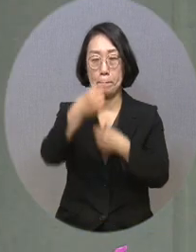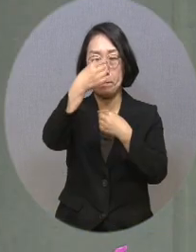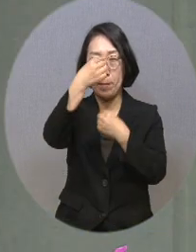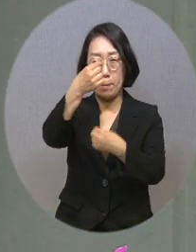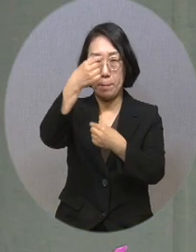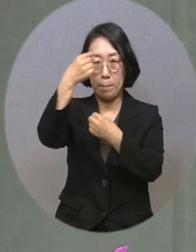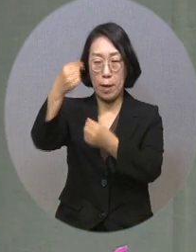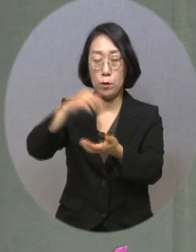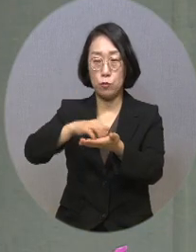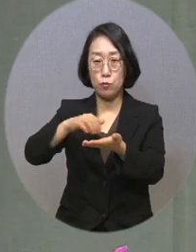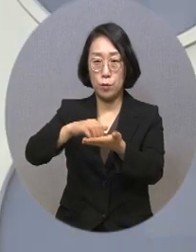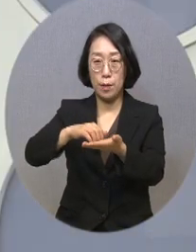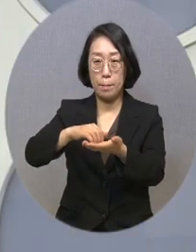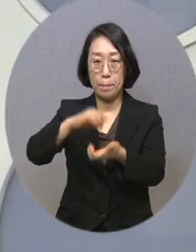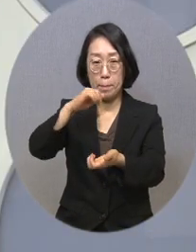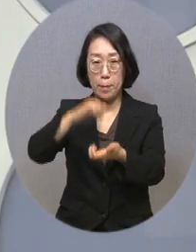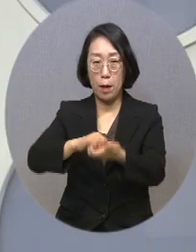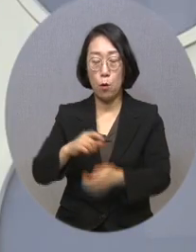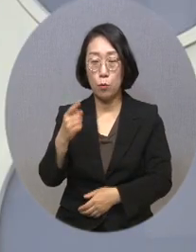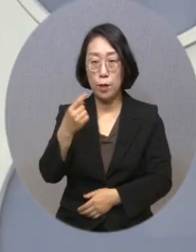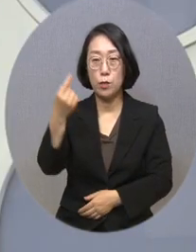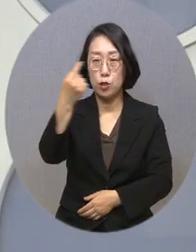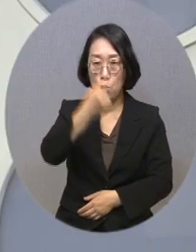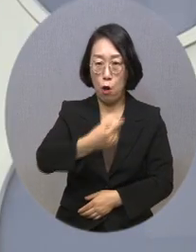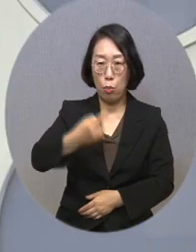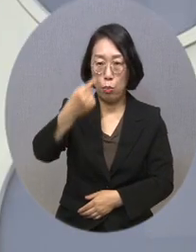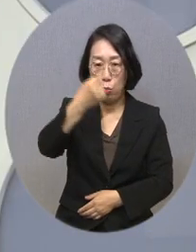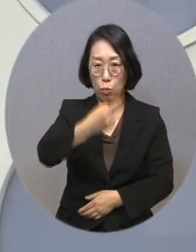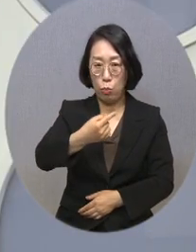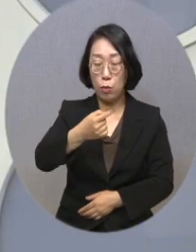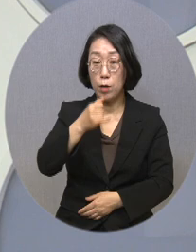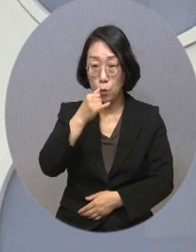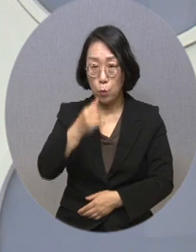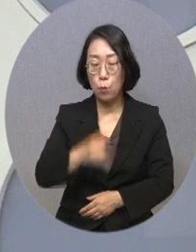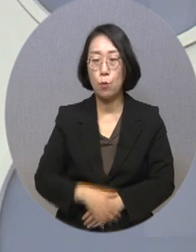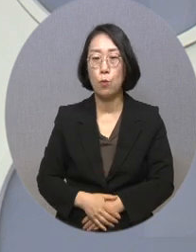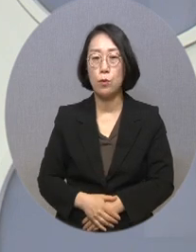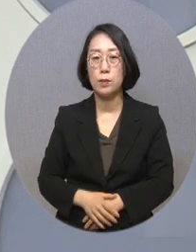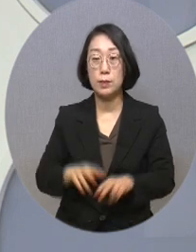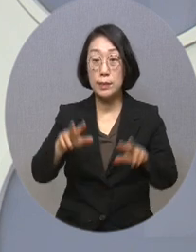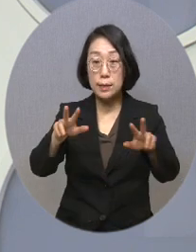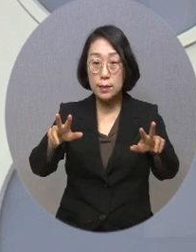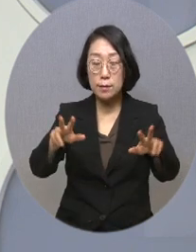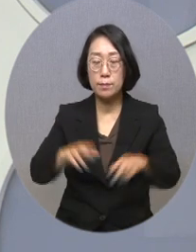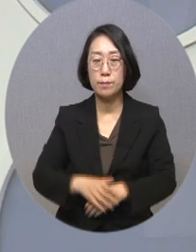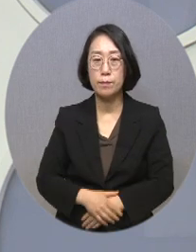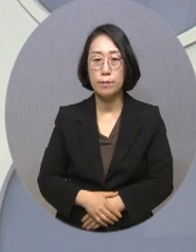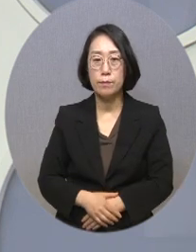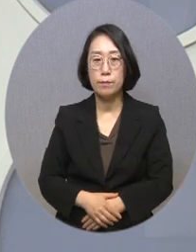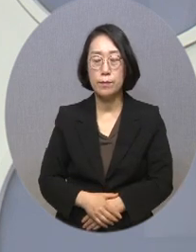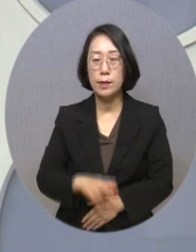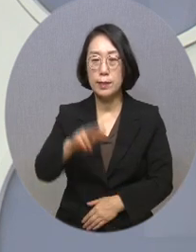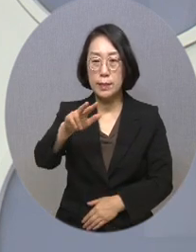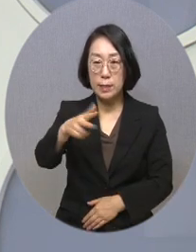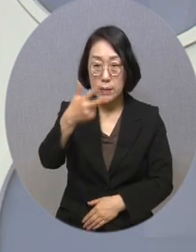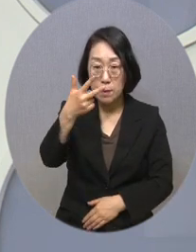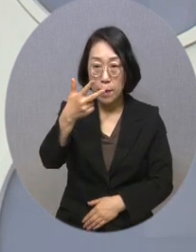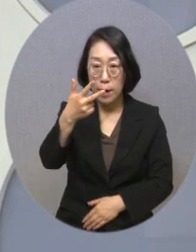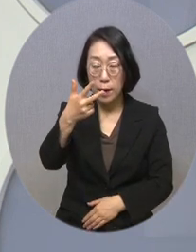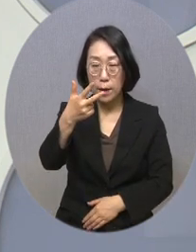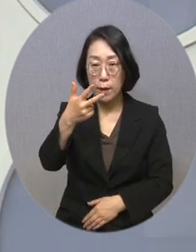이렇게 정해서 예. 하는데 어떤 때는 1000명 이렇게도 한 적도 있었고 그런데 지금은 몇 년 동안 700명